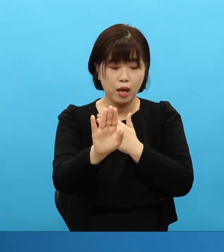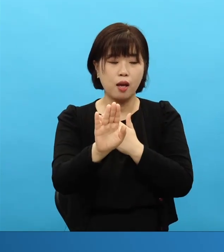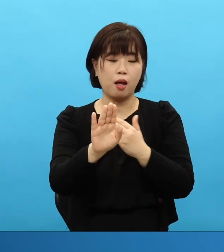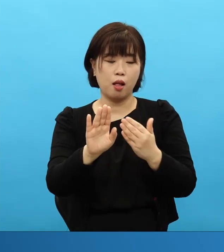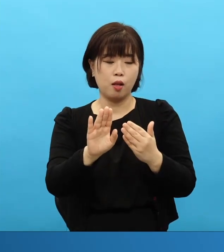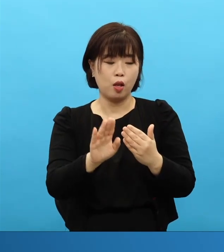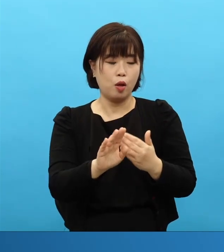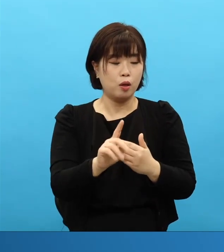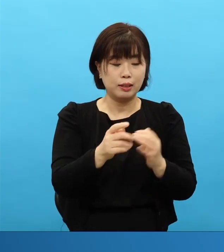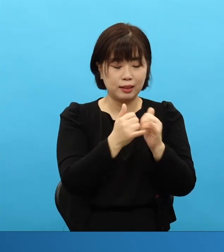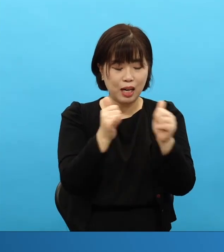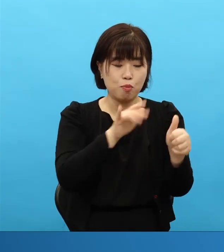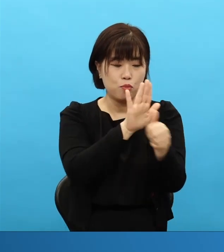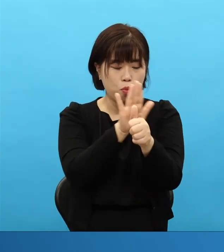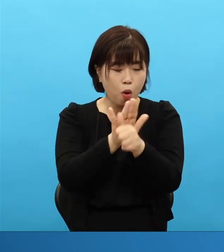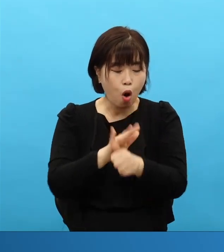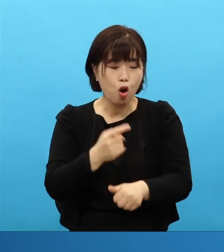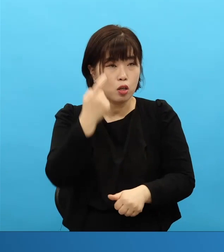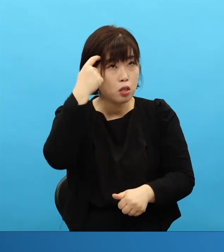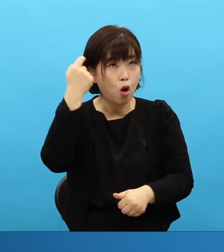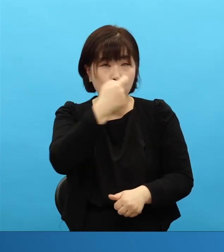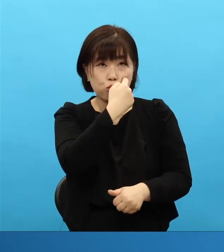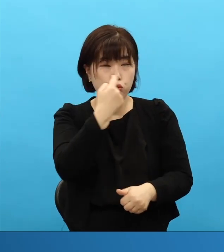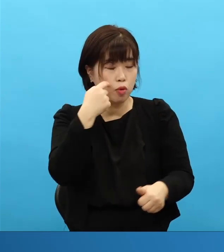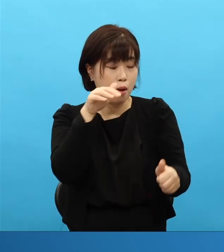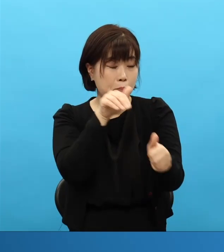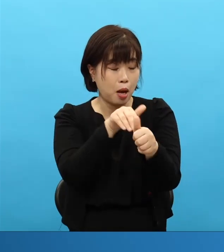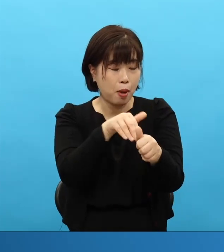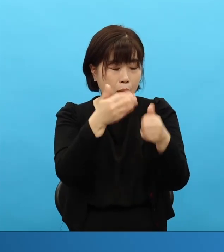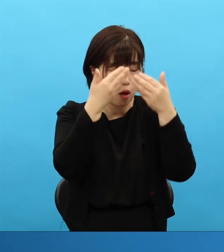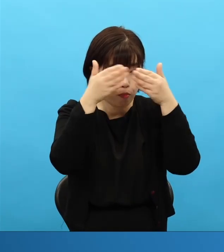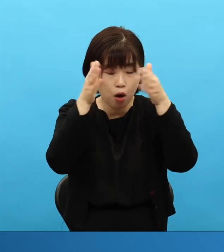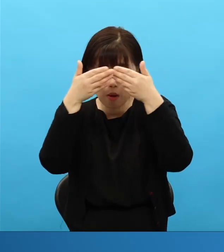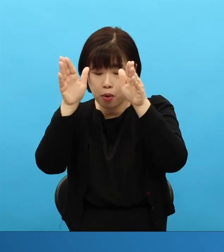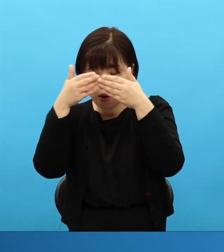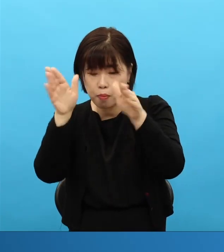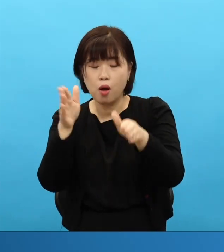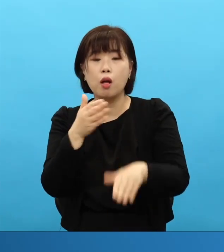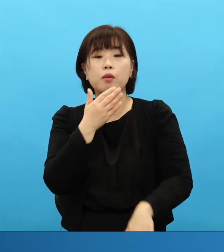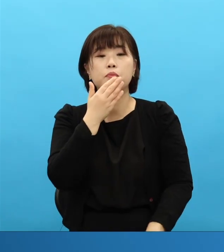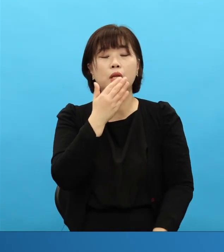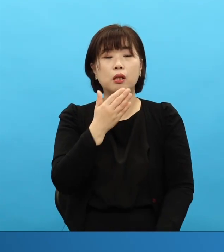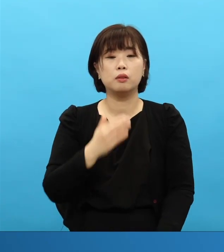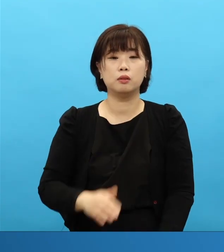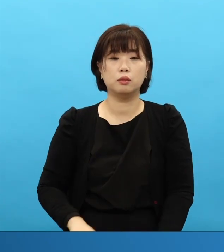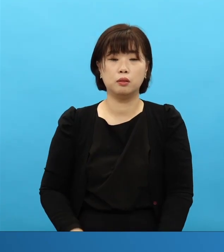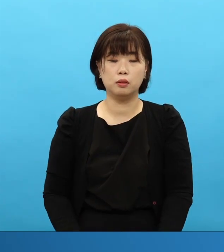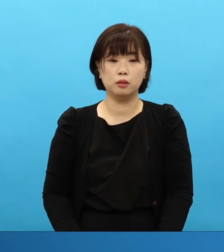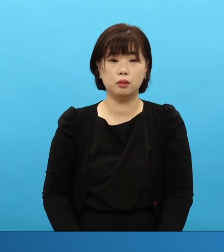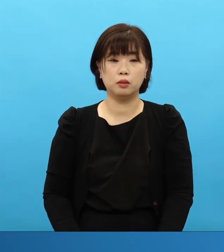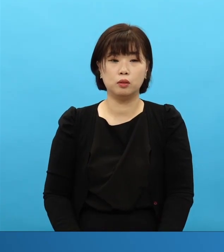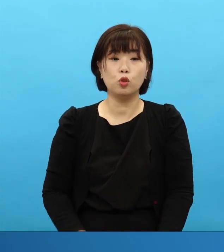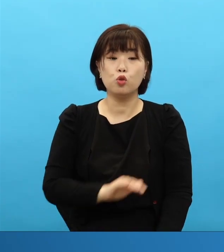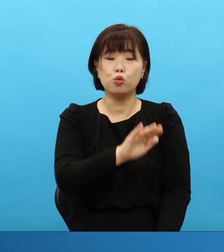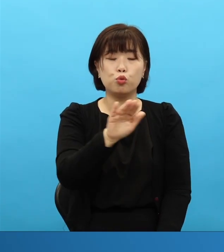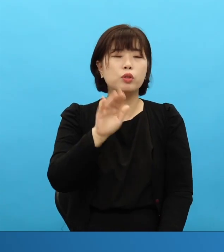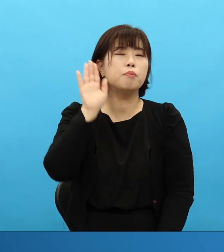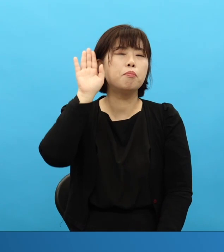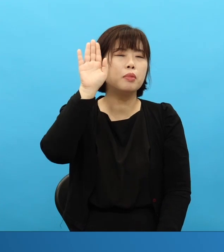우리는 미래 대비를 해야 되는 我们 거죠. 应该准备未来， 이 미래를 아니까 因为知道未来，